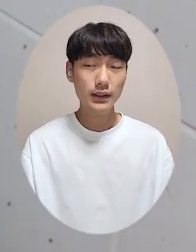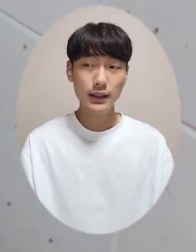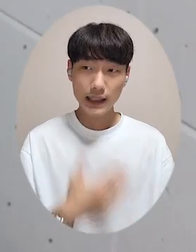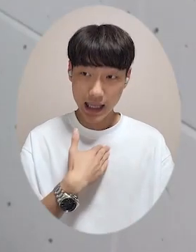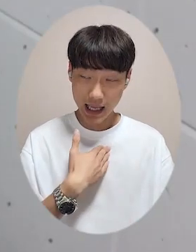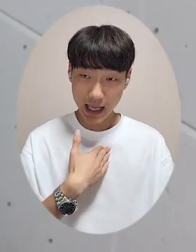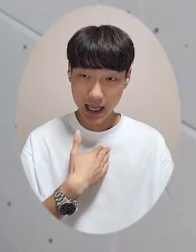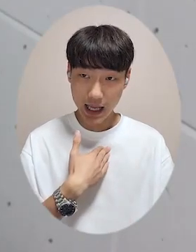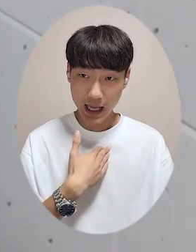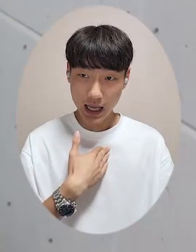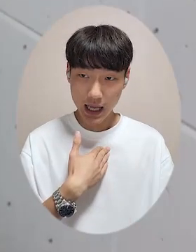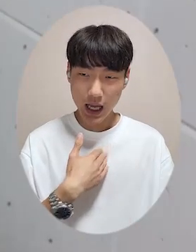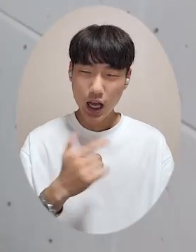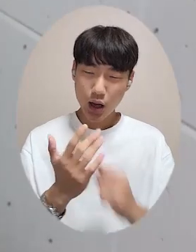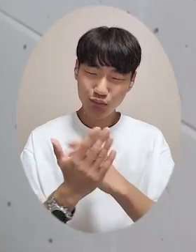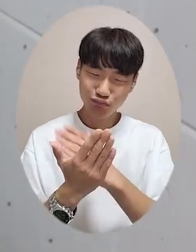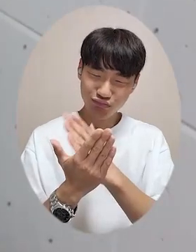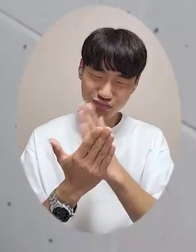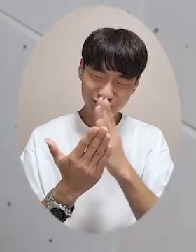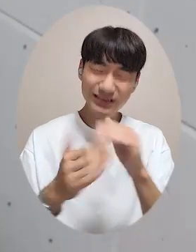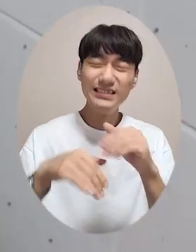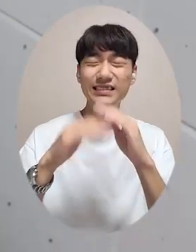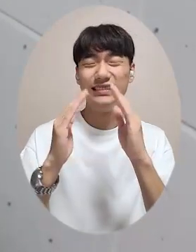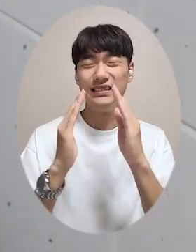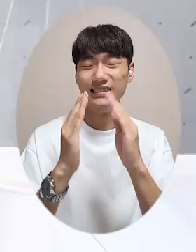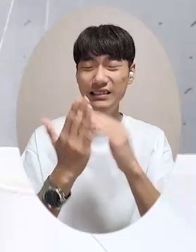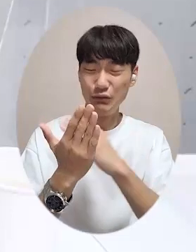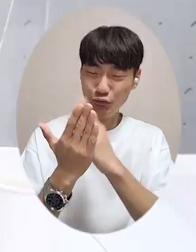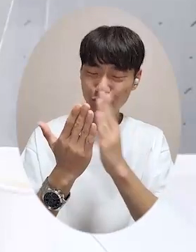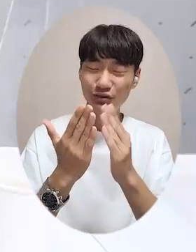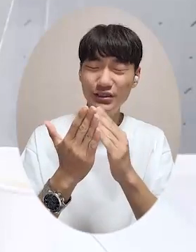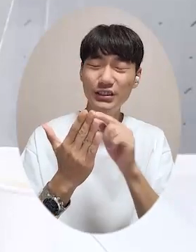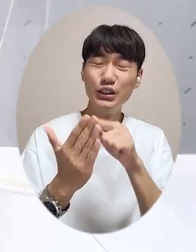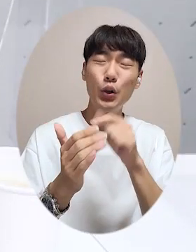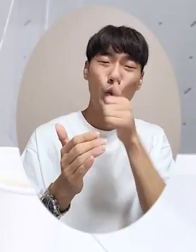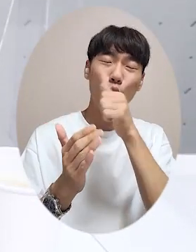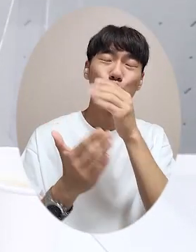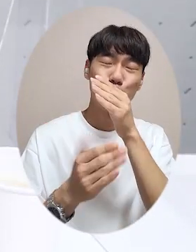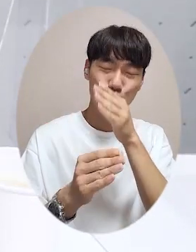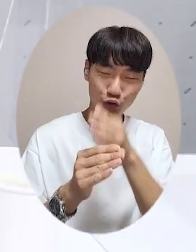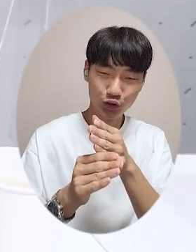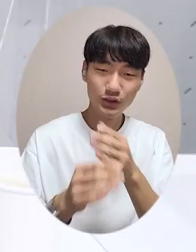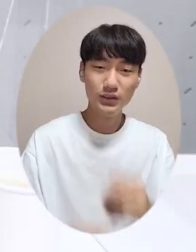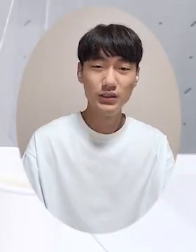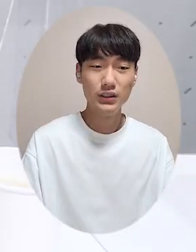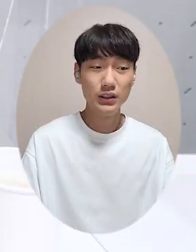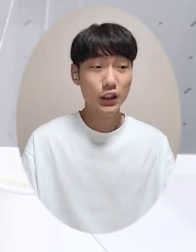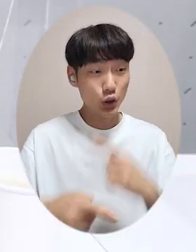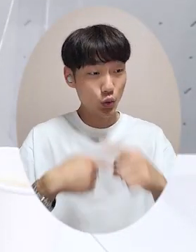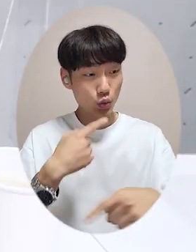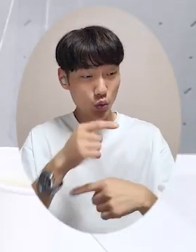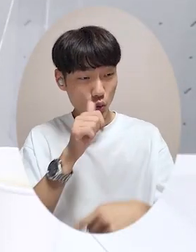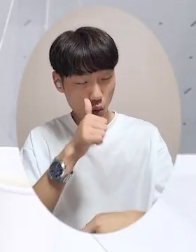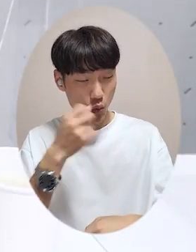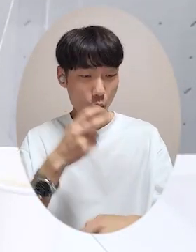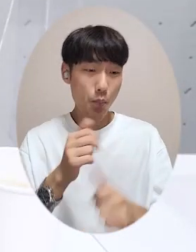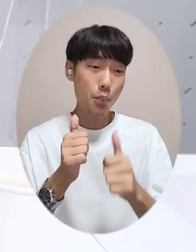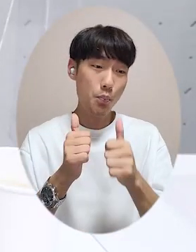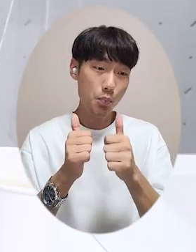저는 다양각색으로 하고 있습니다. 그 수어 통역도 하고 계시고 네네네.